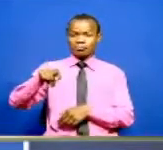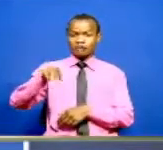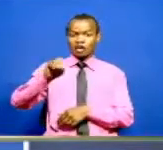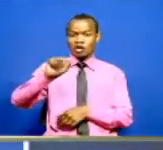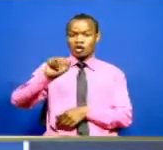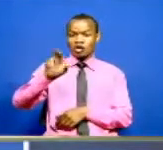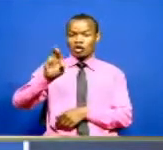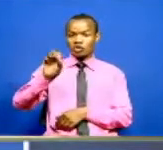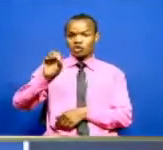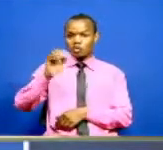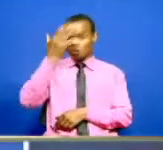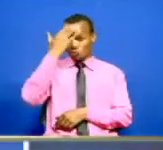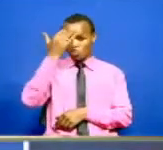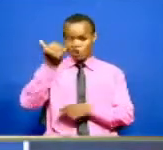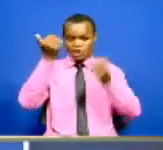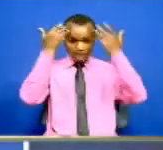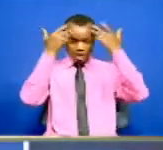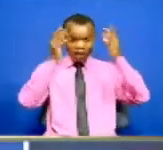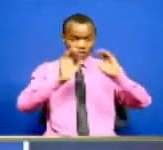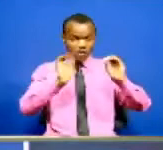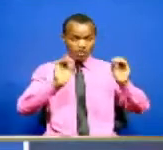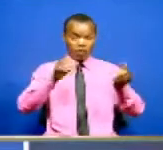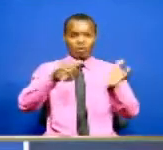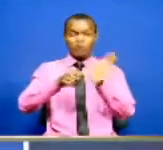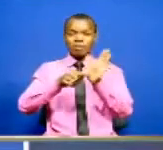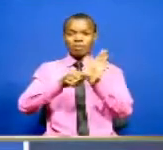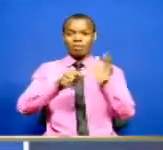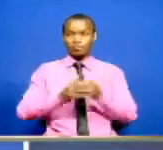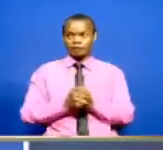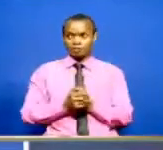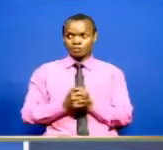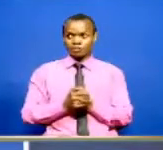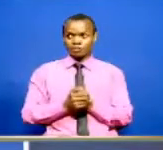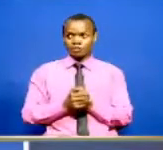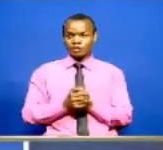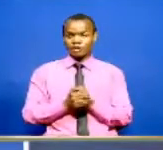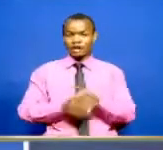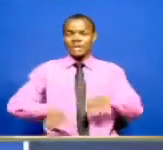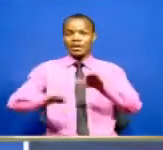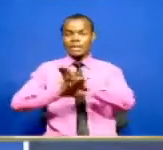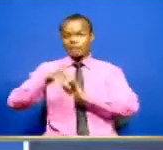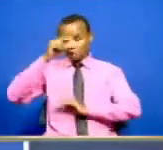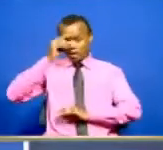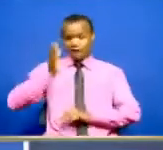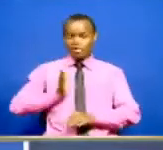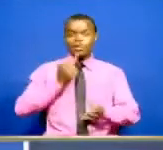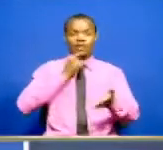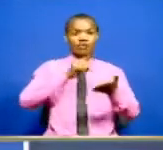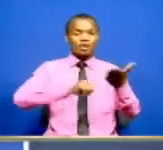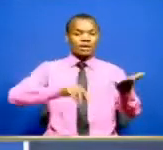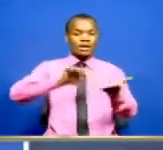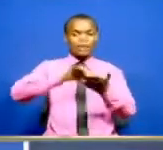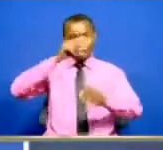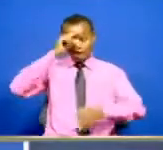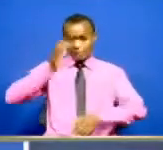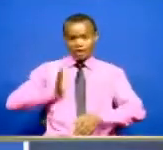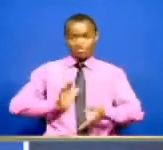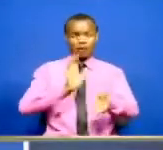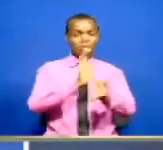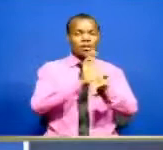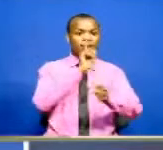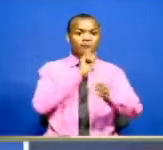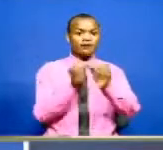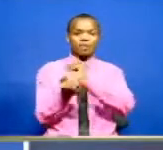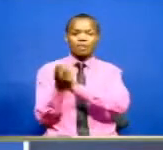sababu zisizojulikana. Msaidizi wa naibu gavana huyo alisema Maangi alikamatwa katika shule ya upili